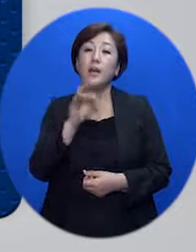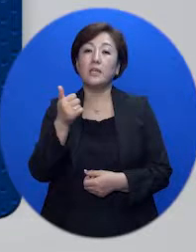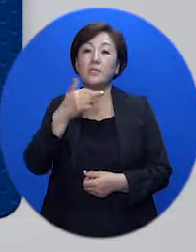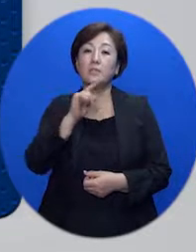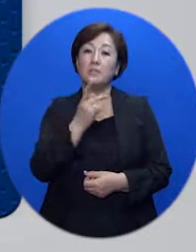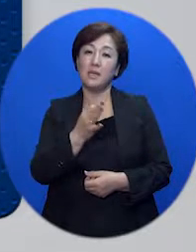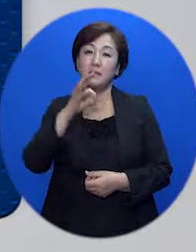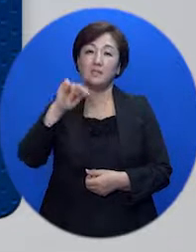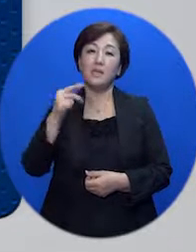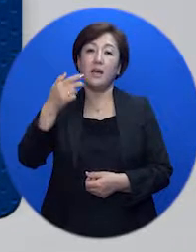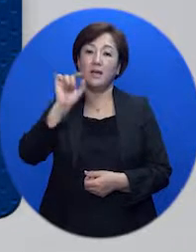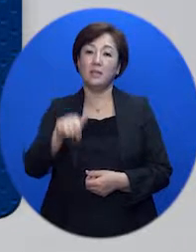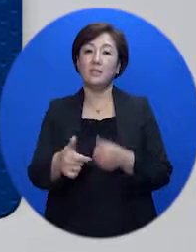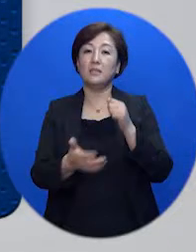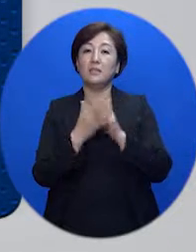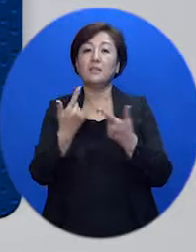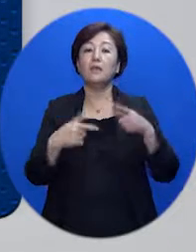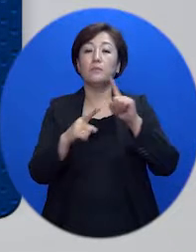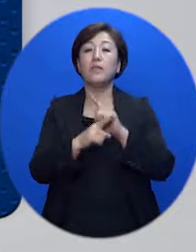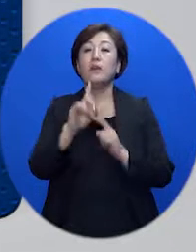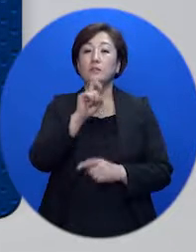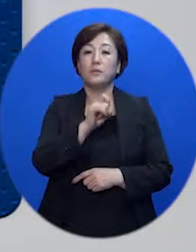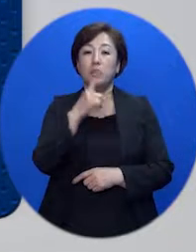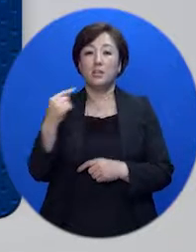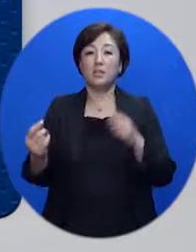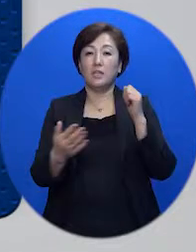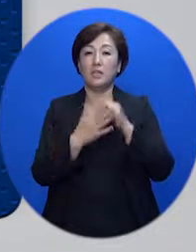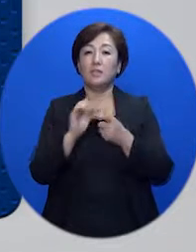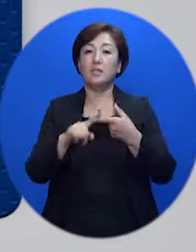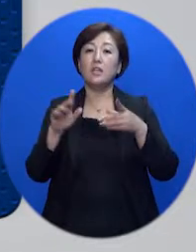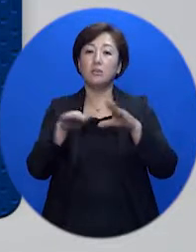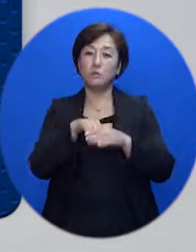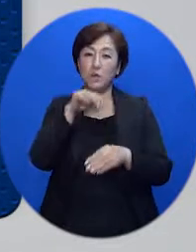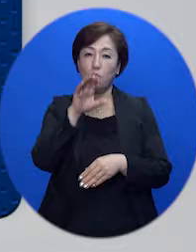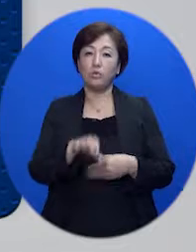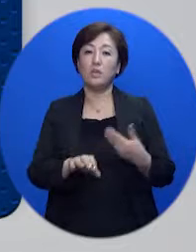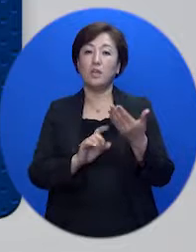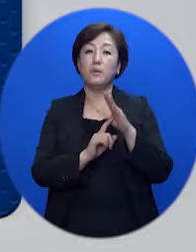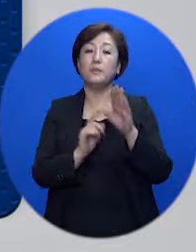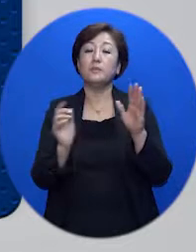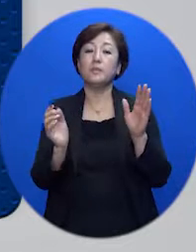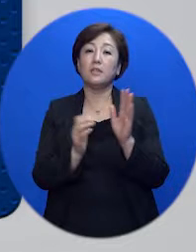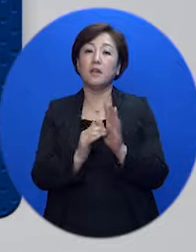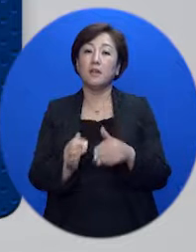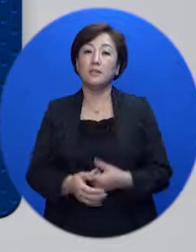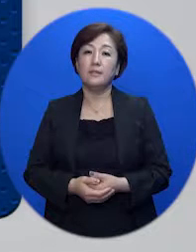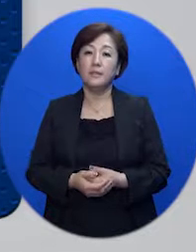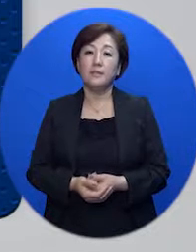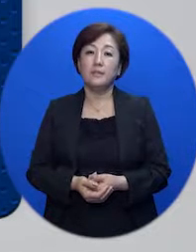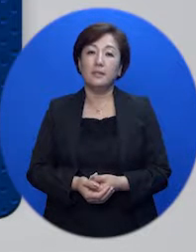음악인 장사익이 선사하는 소리판 공연이 11월 1일 울산 문화예술회관을 찾아옵니다.